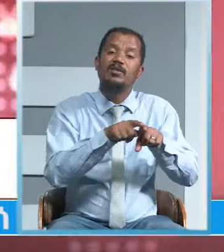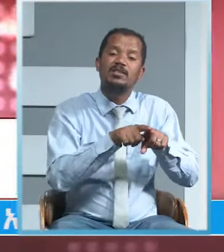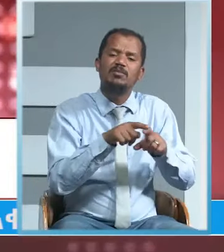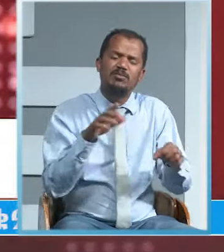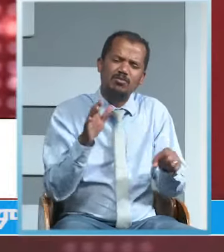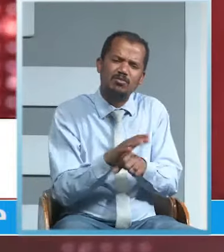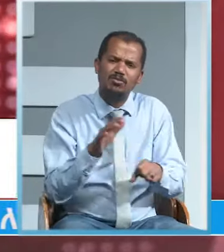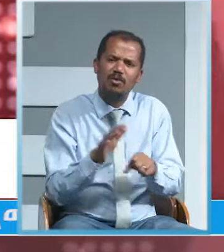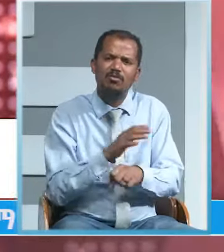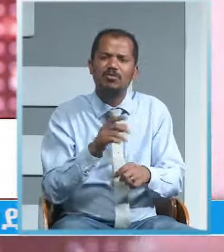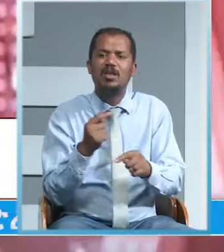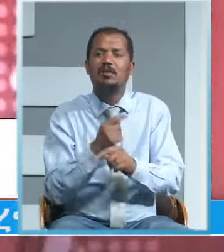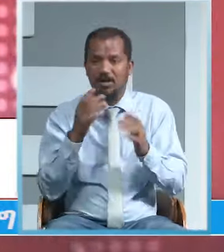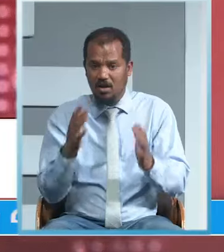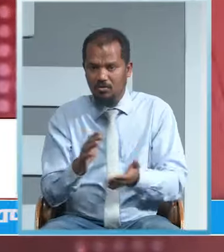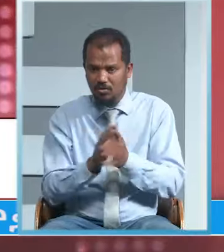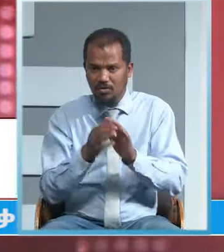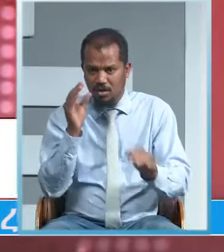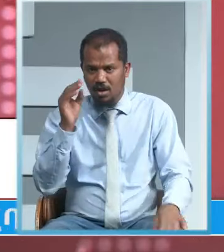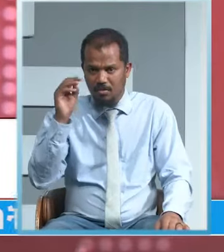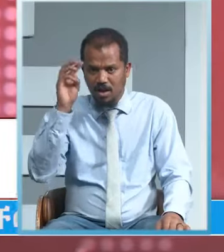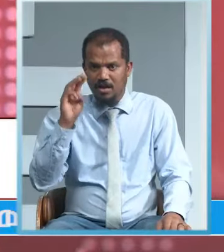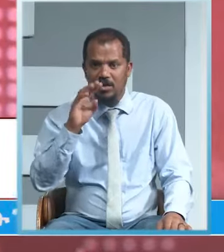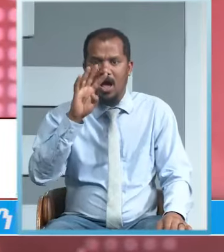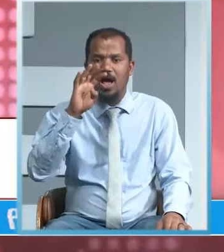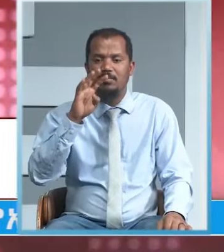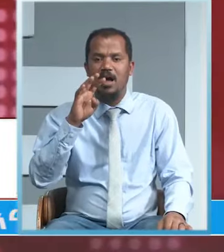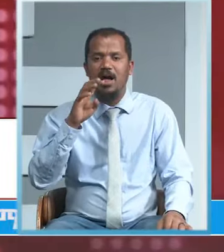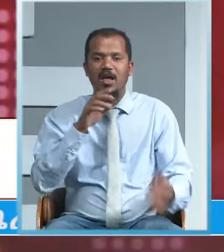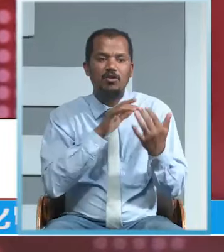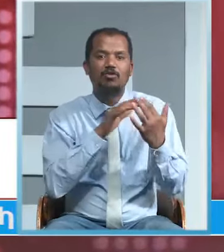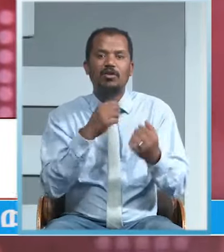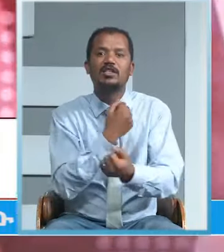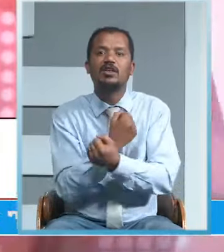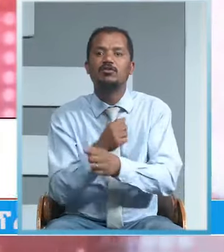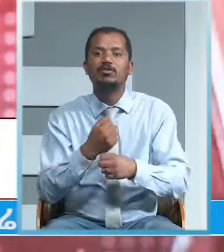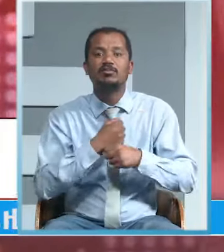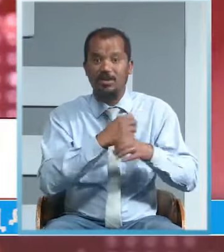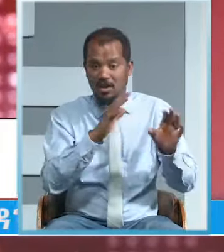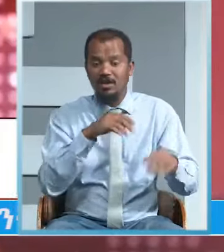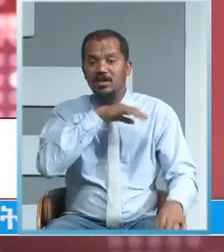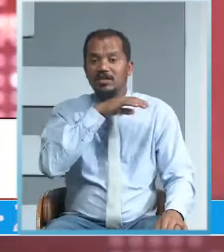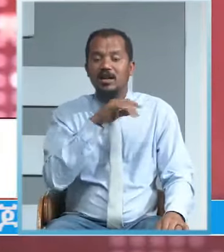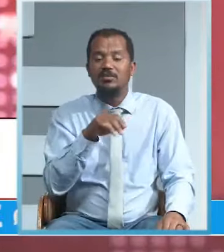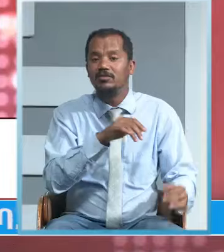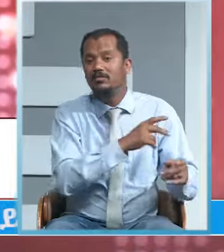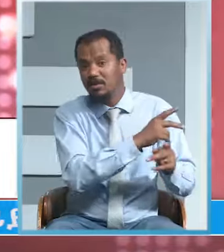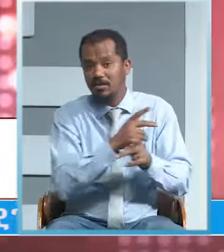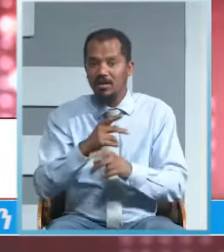ሙሉ በሙሉ ተግባራዊ ሲሆን ሐማስ 40 እስራኤል የጦር እስረኞችን የሚለቅ ሲሆን እስራኤልም